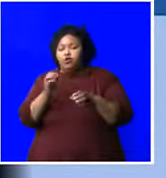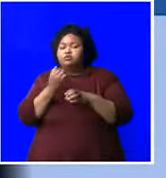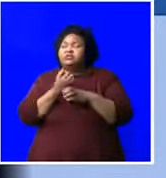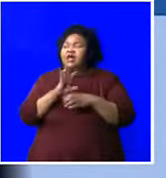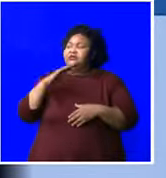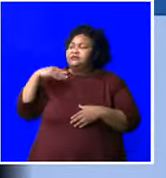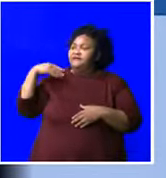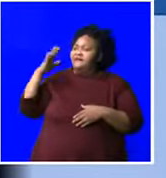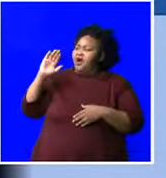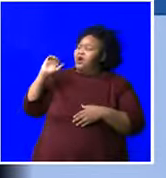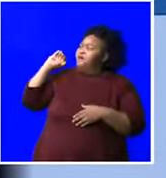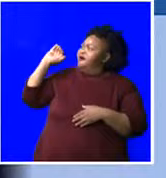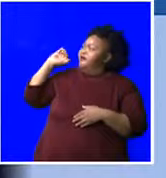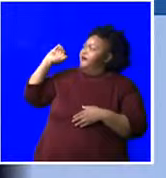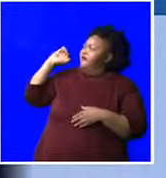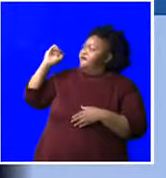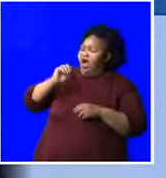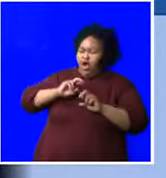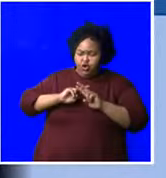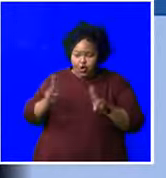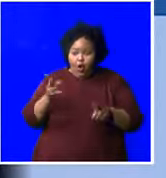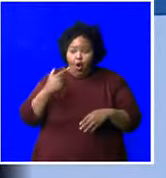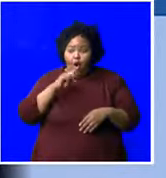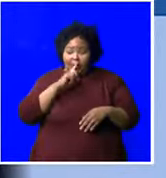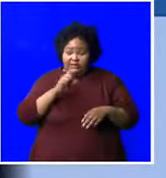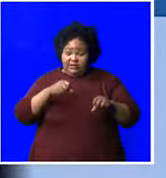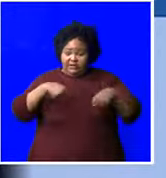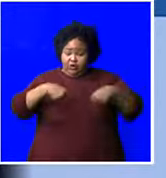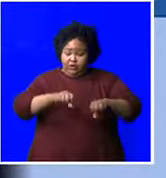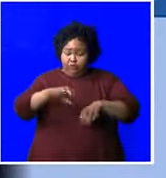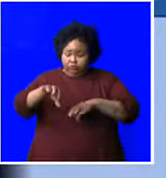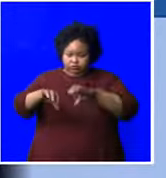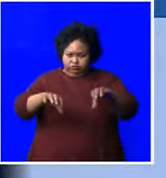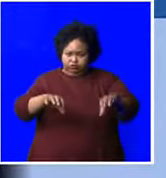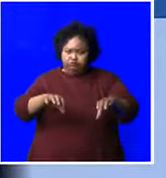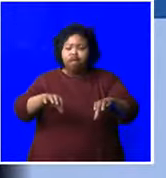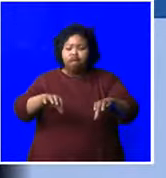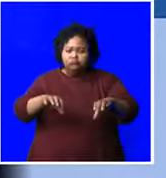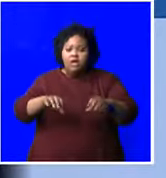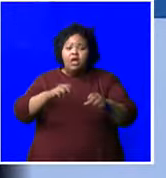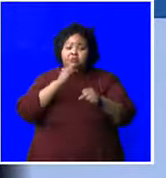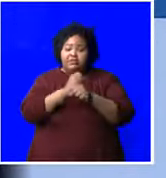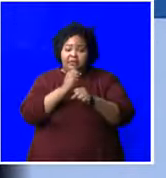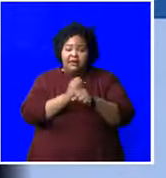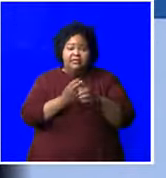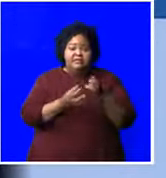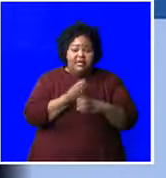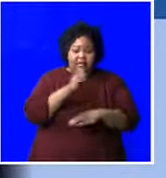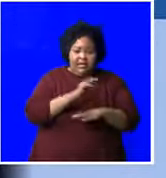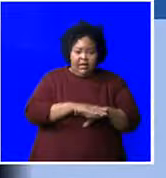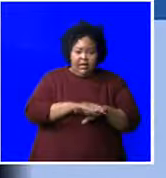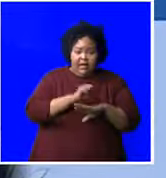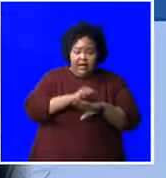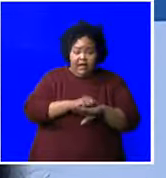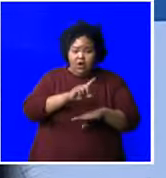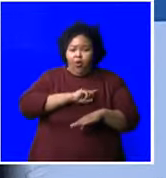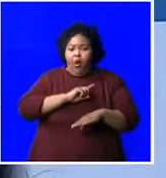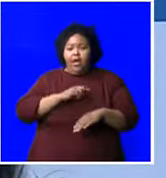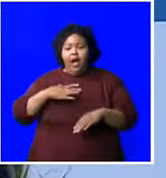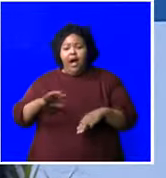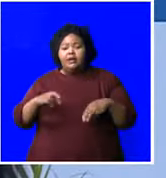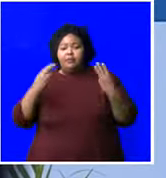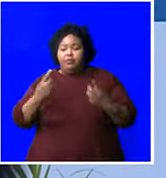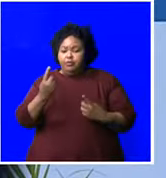etingudleni. Kune bantu labatawufika bathi naku le kungakwenda, naku le kungakwenda, naku la bangabuta nje